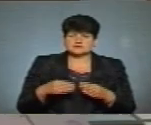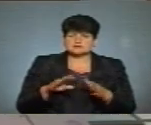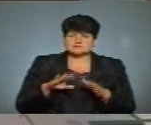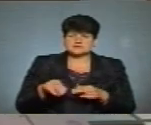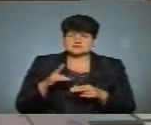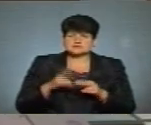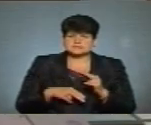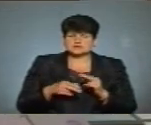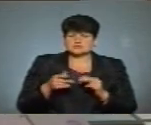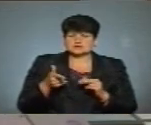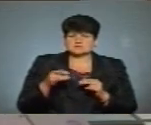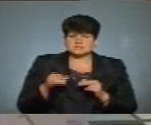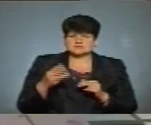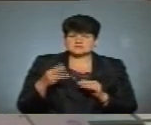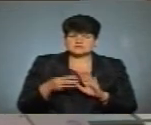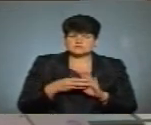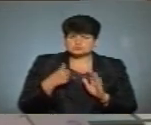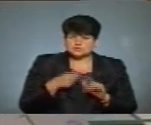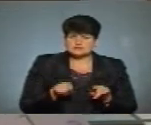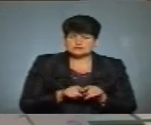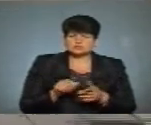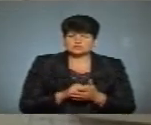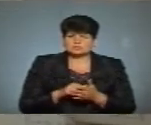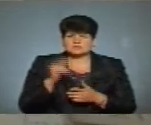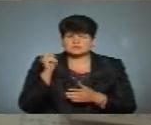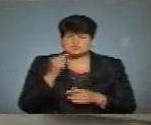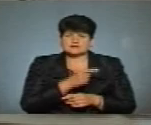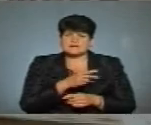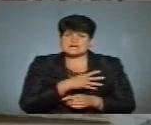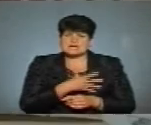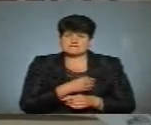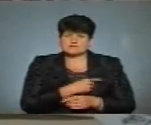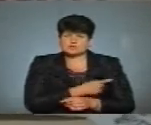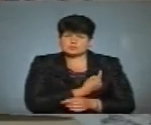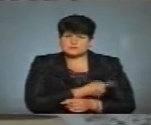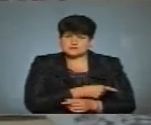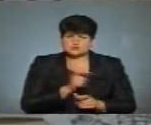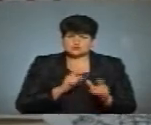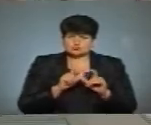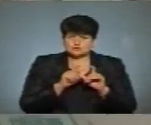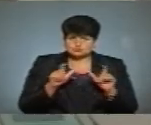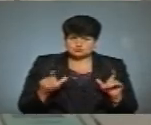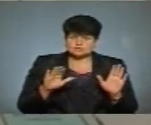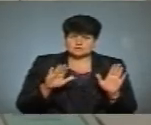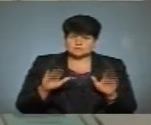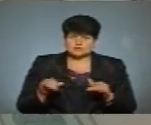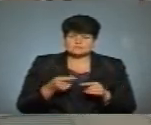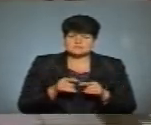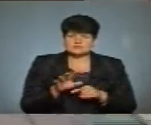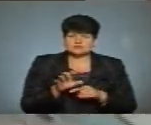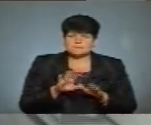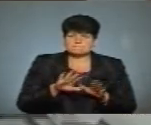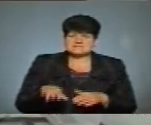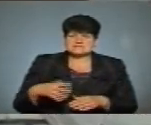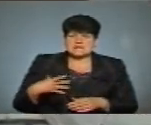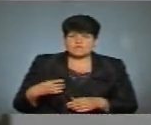гімназії в 1938 році. Також документи про навчання у Львівському медуніверситеті і медінституті потім. А ця вже світлина – це після